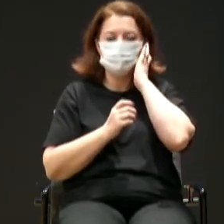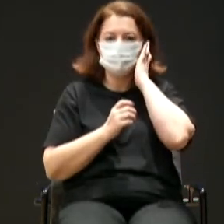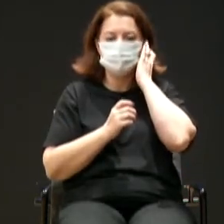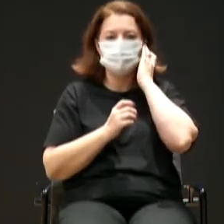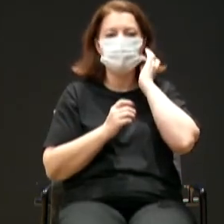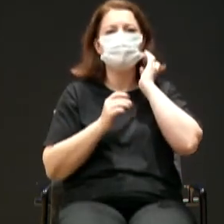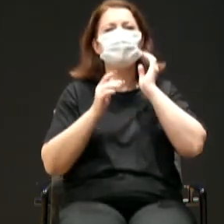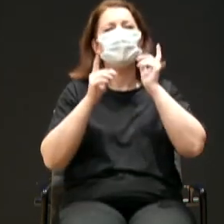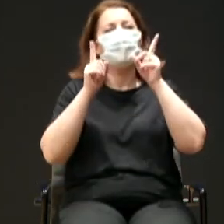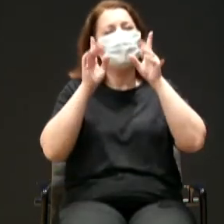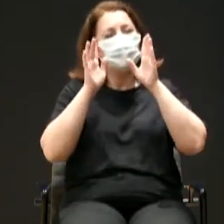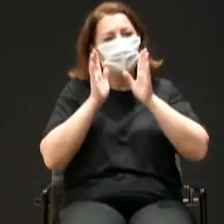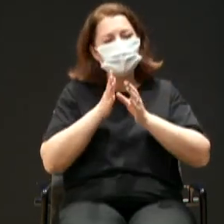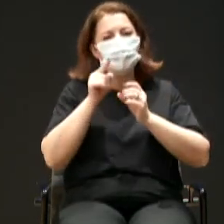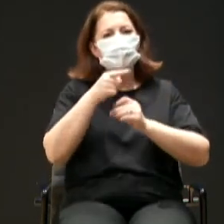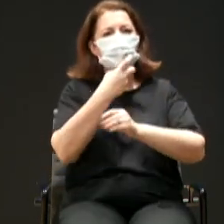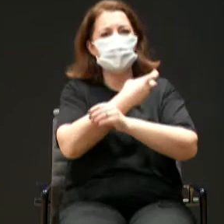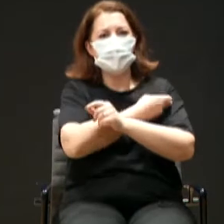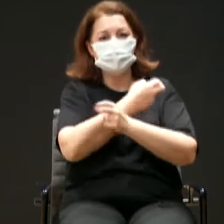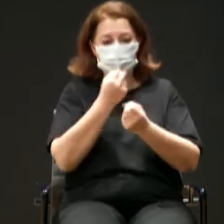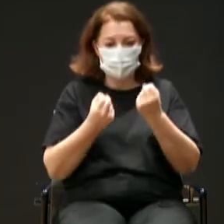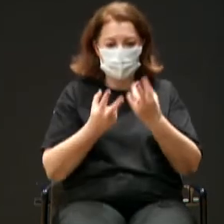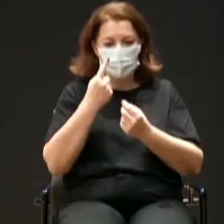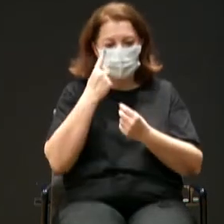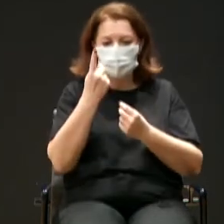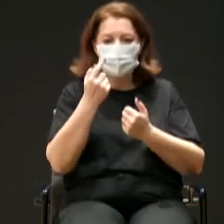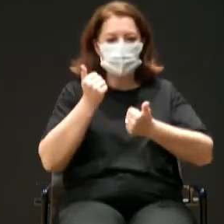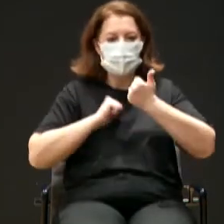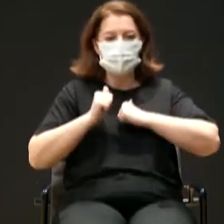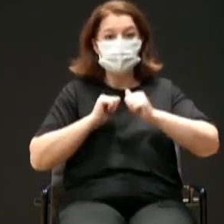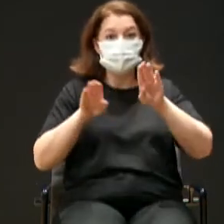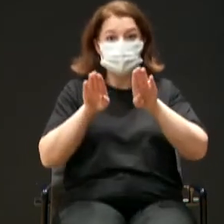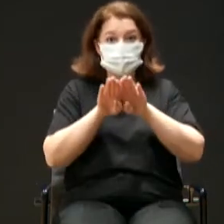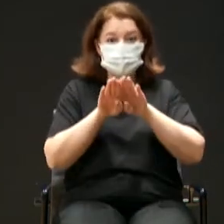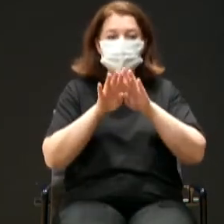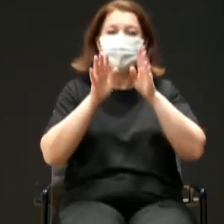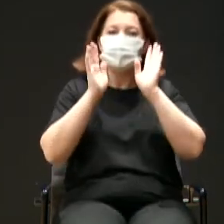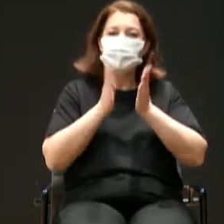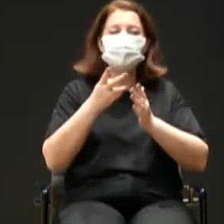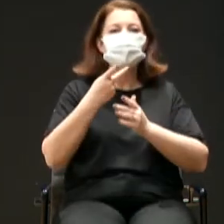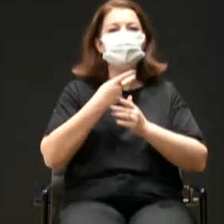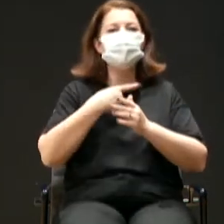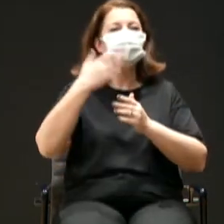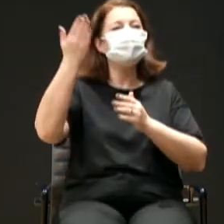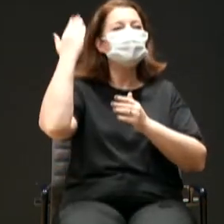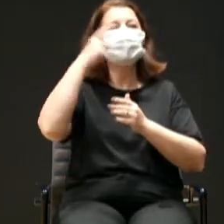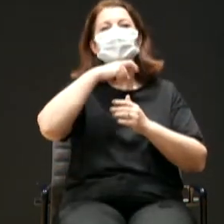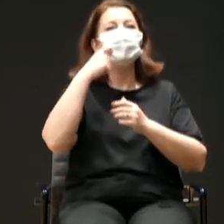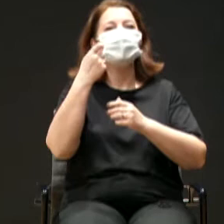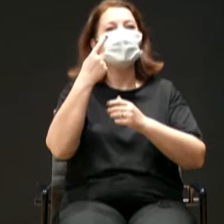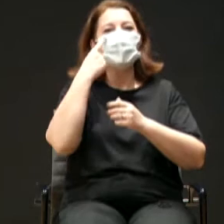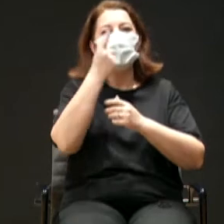Keşke mesela bu aşı üretimiyle bir üniversiteyi eşleştirdiler. Keşke bizim hıfzı sıhhamızı bu hükümet